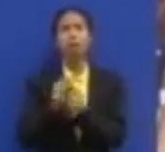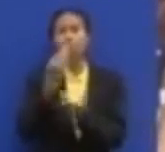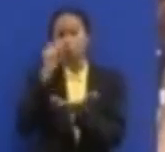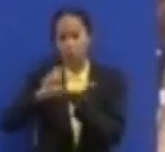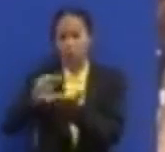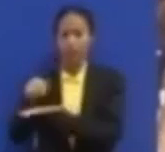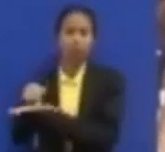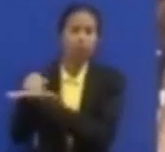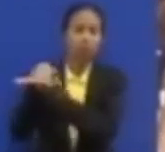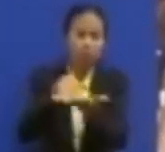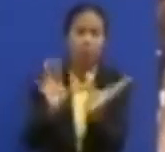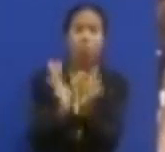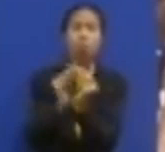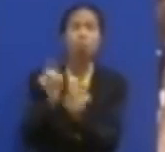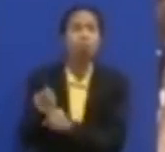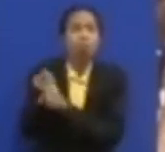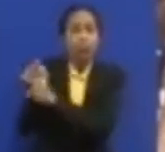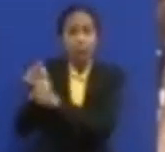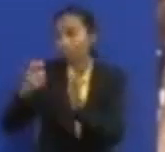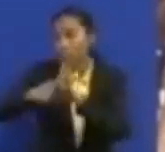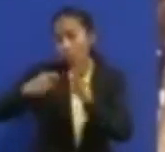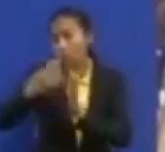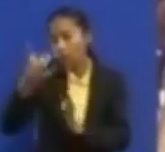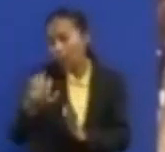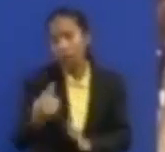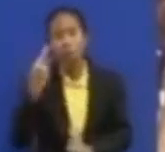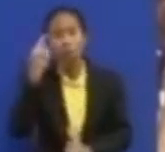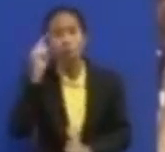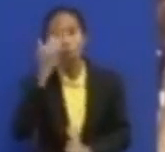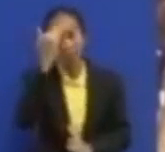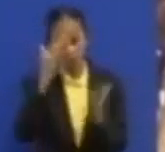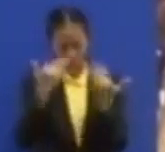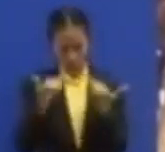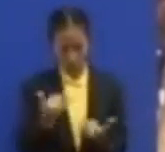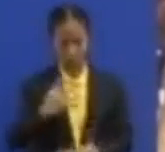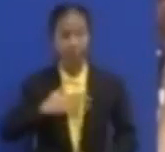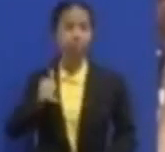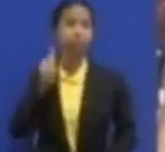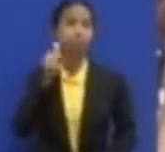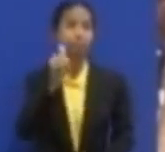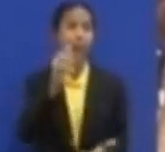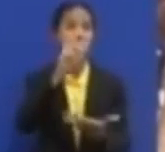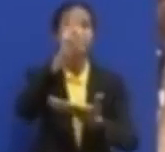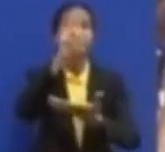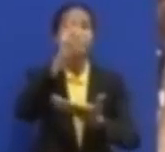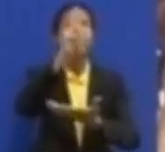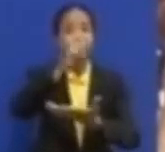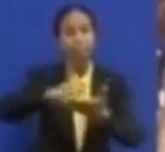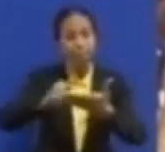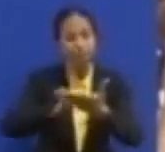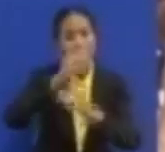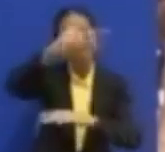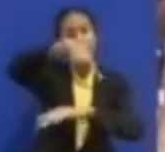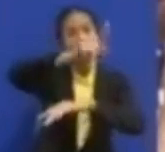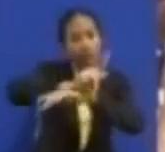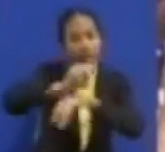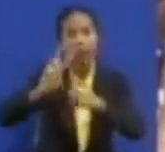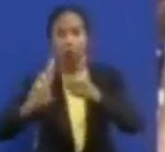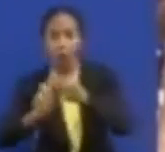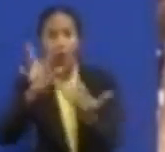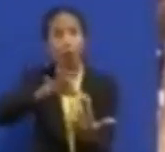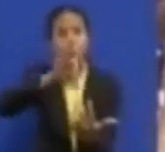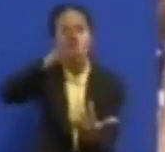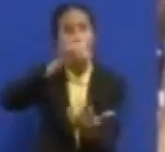มเพื่อจะเลือกประธานสภาและรองประธานสภาแต่เมื่อมีการเสนออย่างนี้ซึ่งเป็นสิท